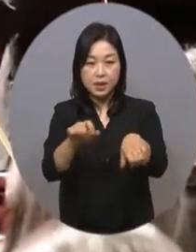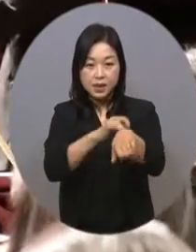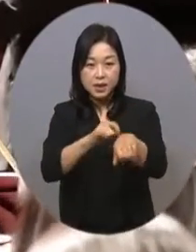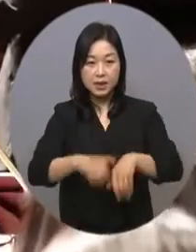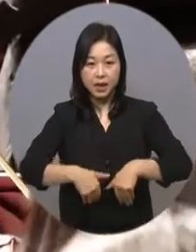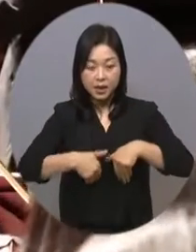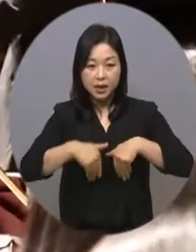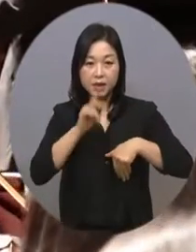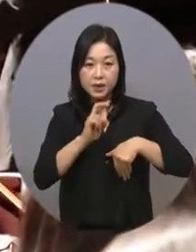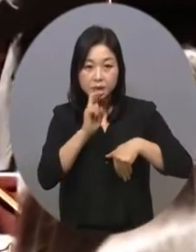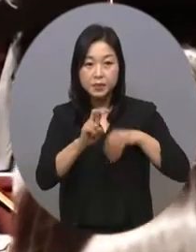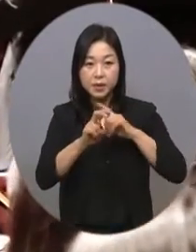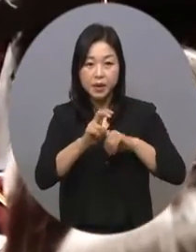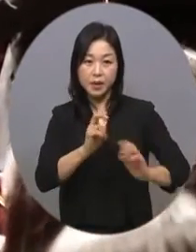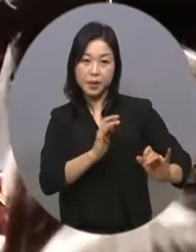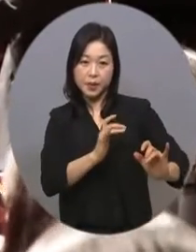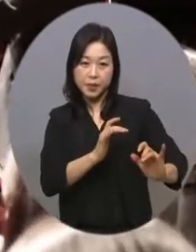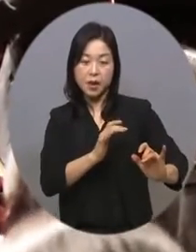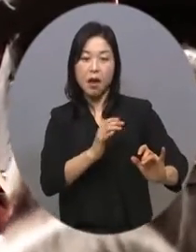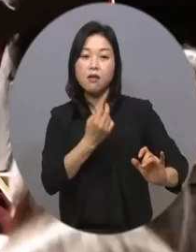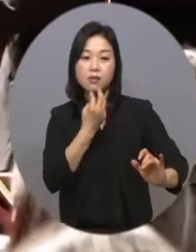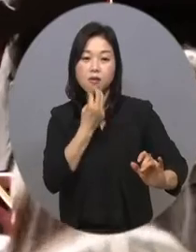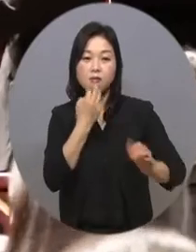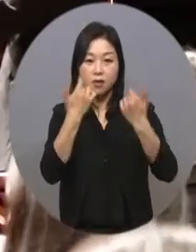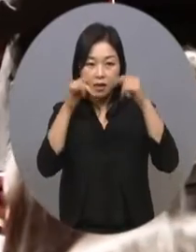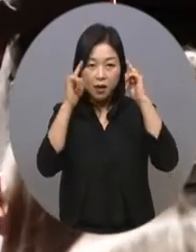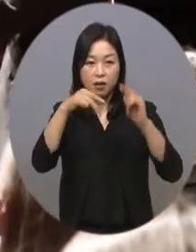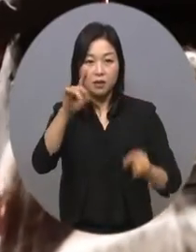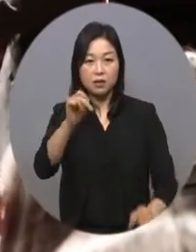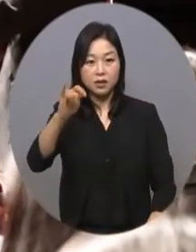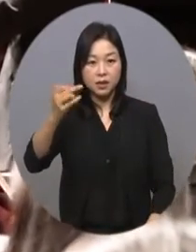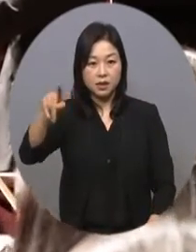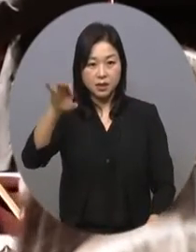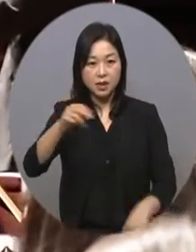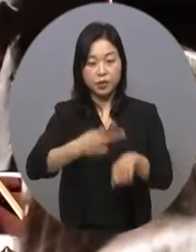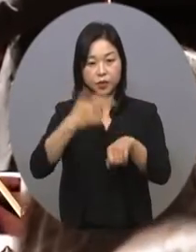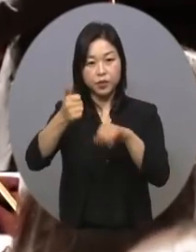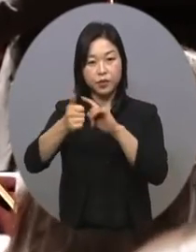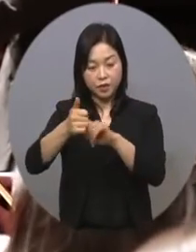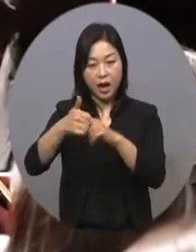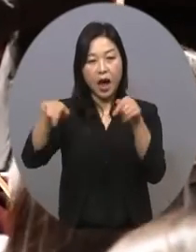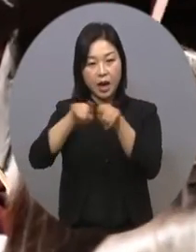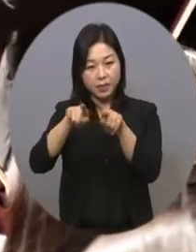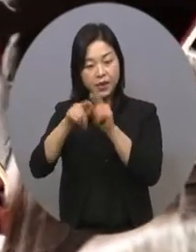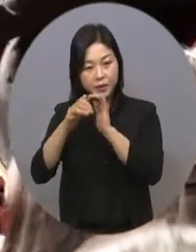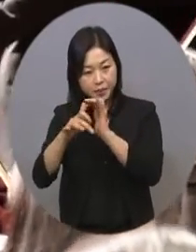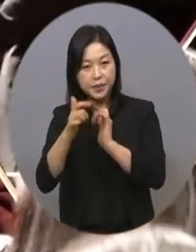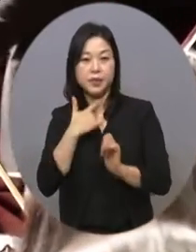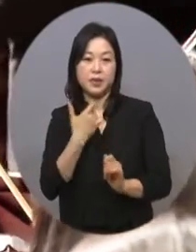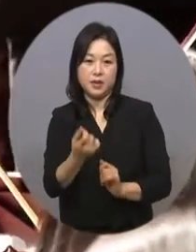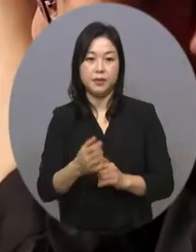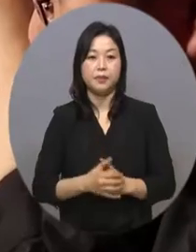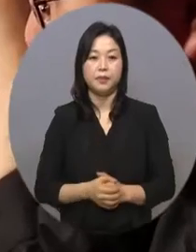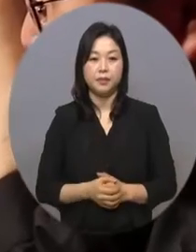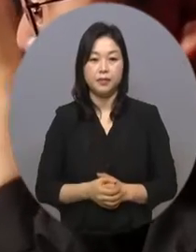따뜻한 소리의 트럼펫터 서울대 성재창 교수가 함께 협연을 했습니다.